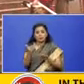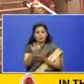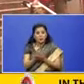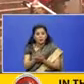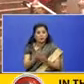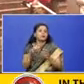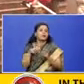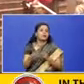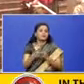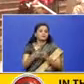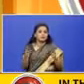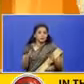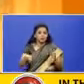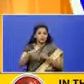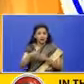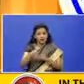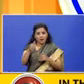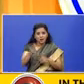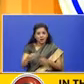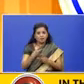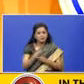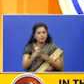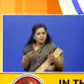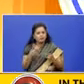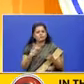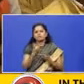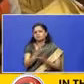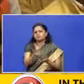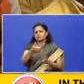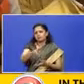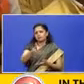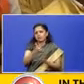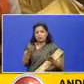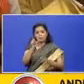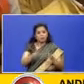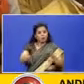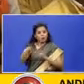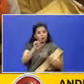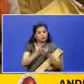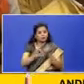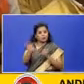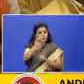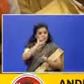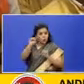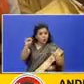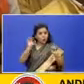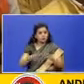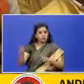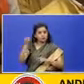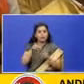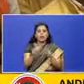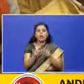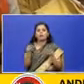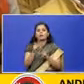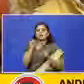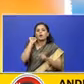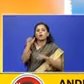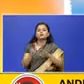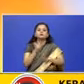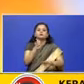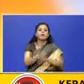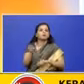वाले दिनों में कई राज्य अपने राज्य दिवस भी मनाएंगे। आंध्र प्रदेश अपना स्थापना दिवस